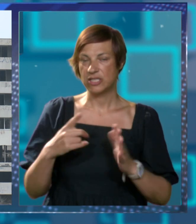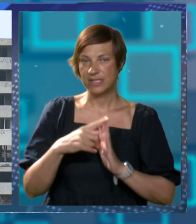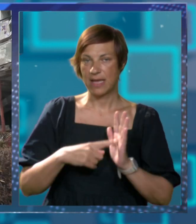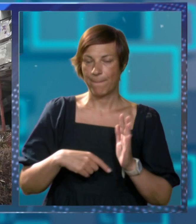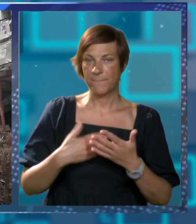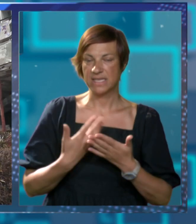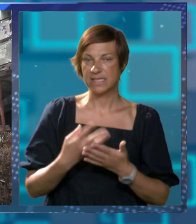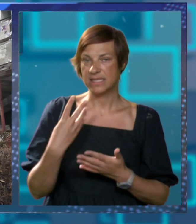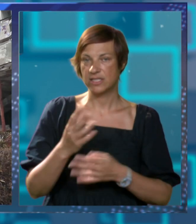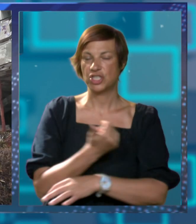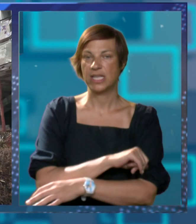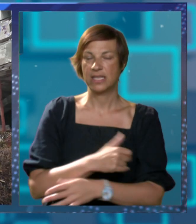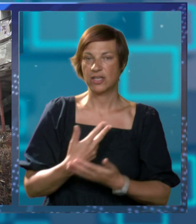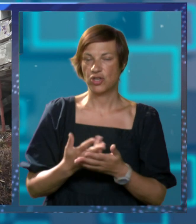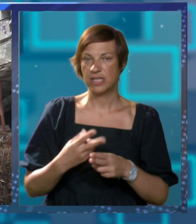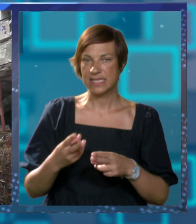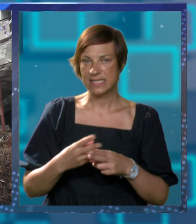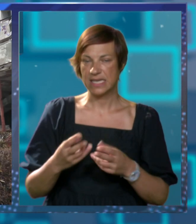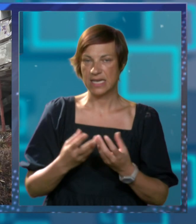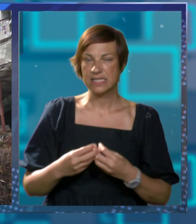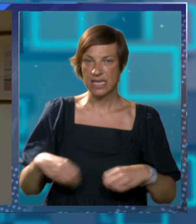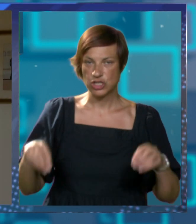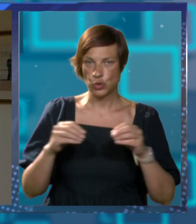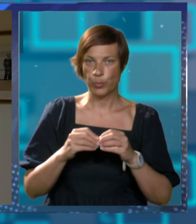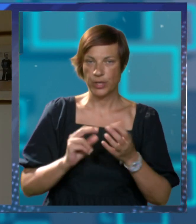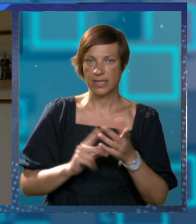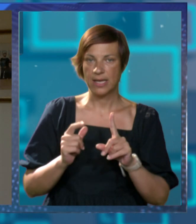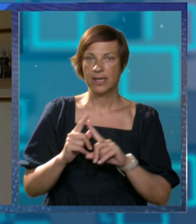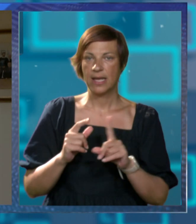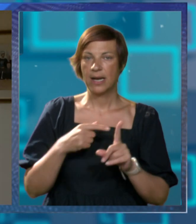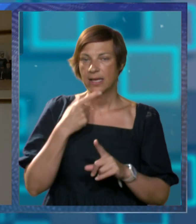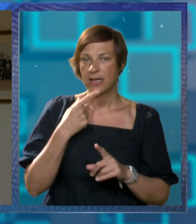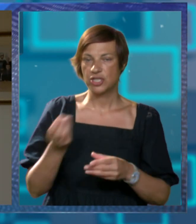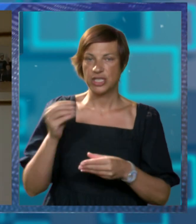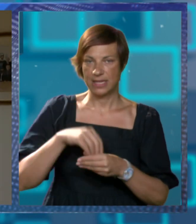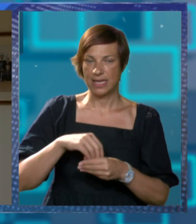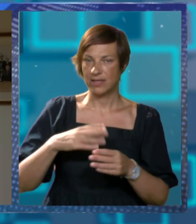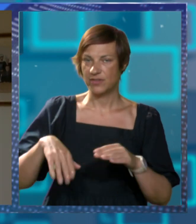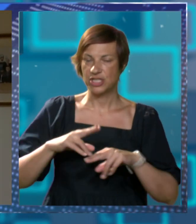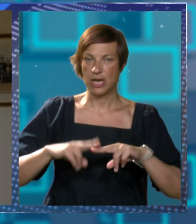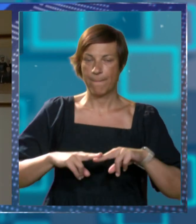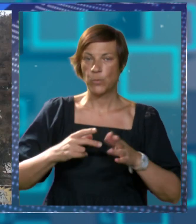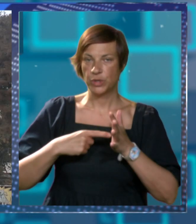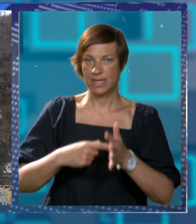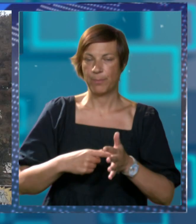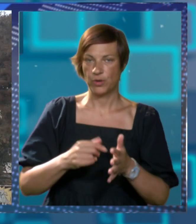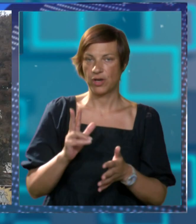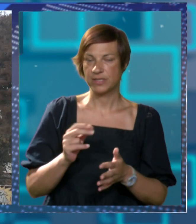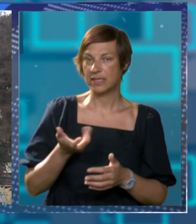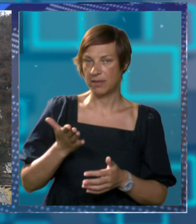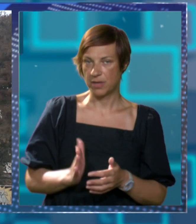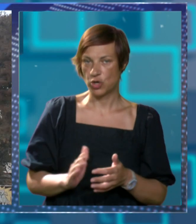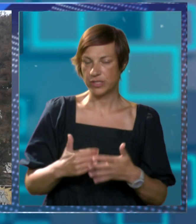48 mjeseci, odnosno 4 godine, za realizaciju projekta. Nardelli ističe kako je investitor u više navrata pokazao da